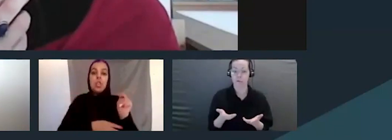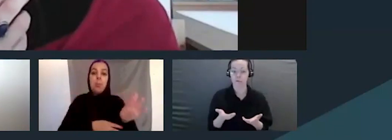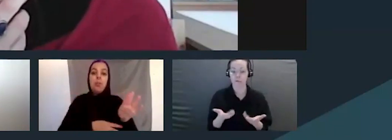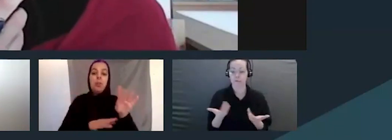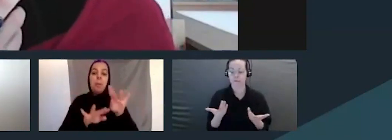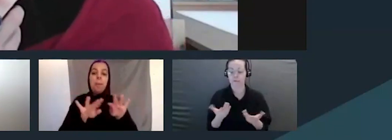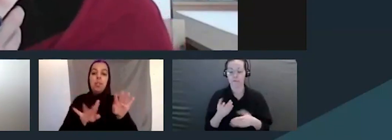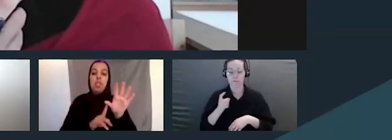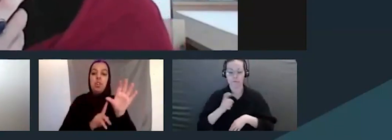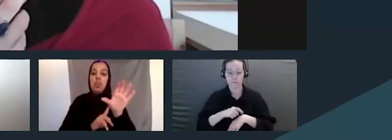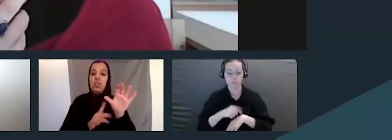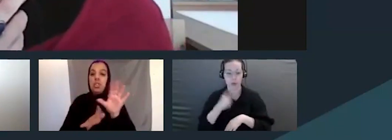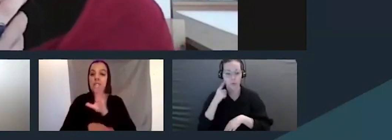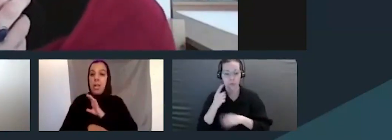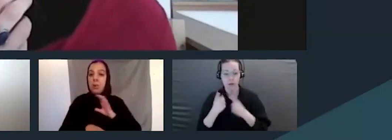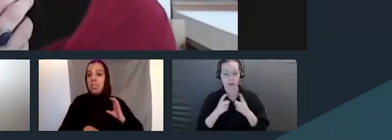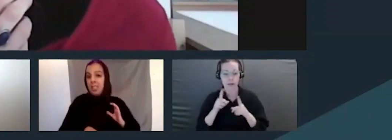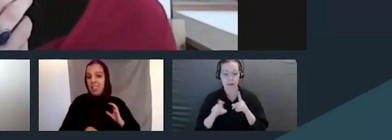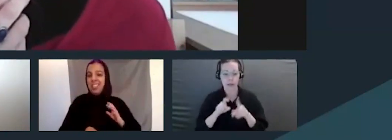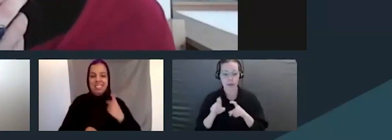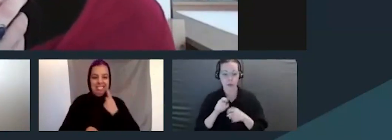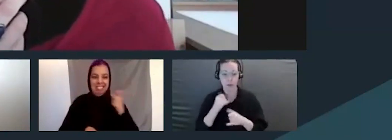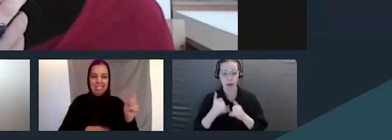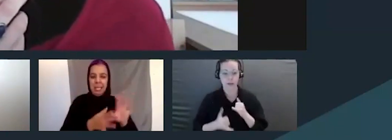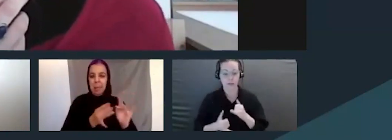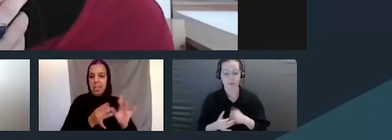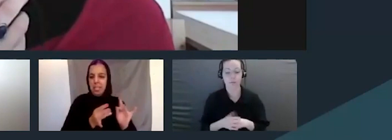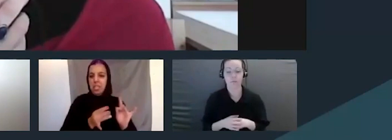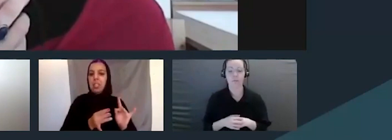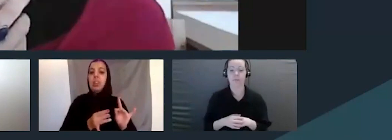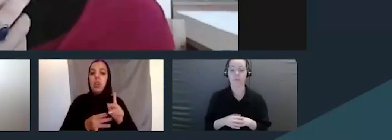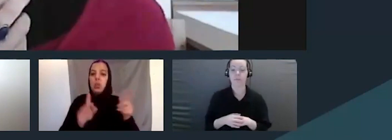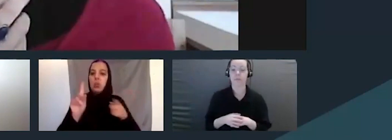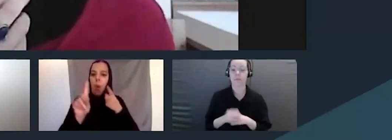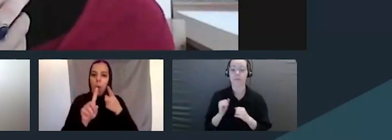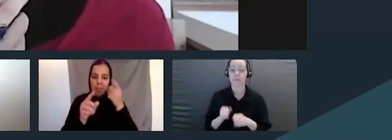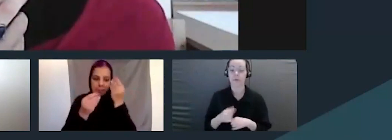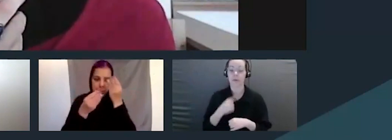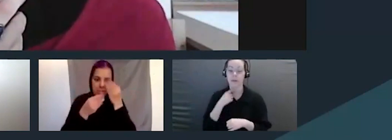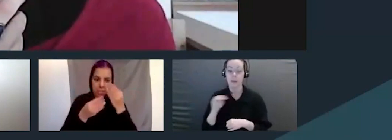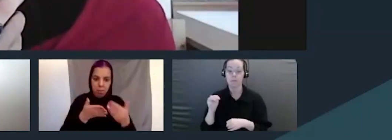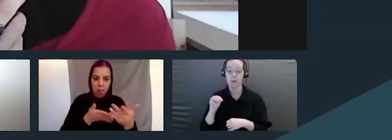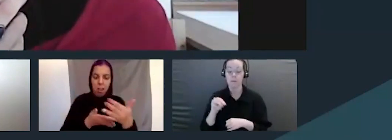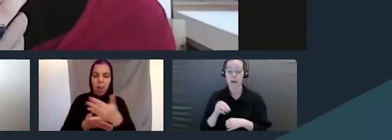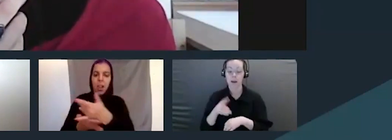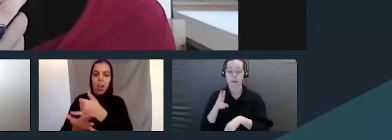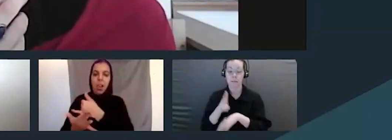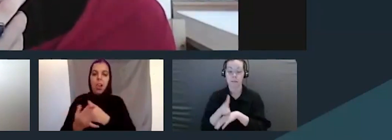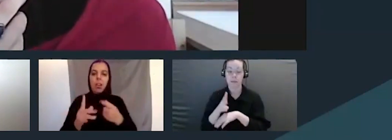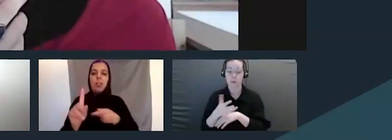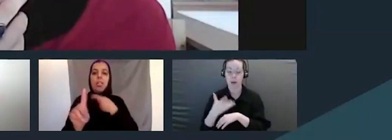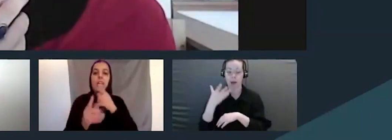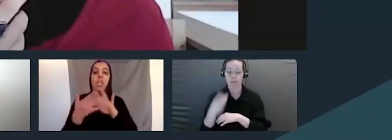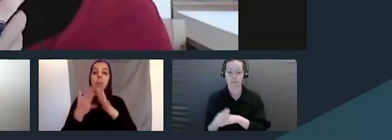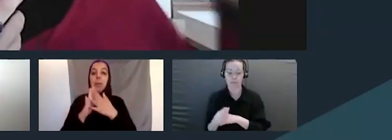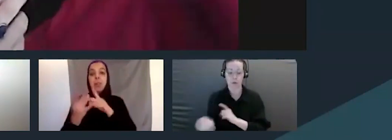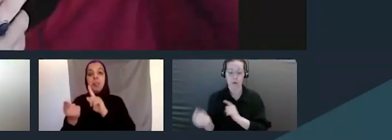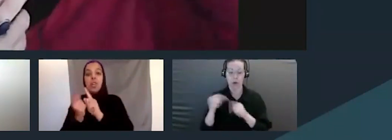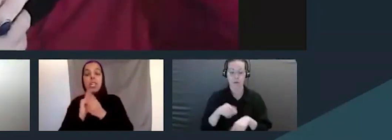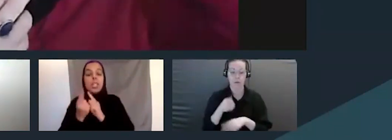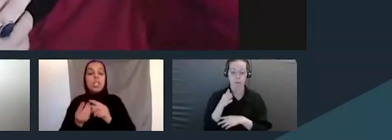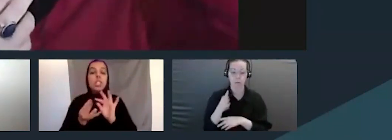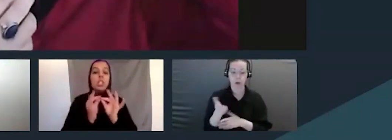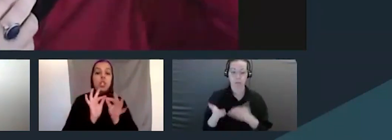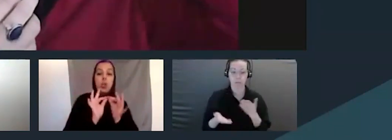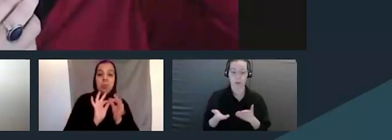dont on faisait mention, pour collectionner des données sur les interprètes et la traduction communautaire. Au